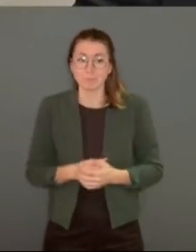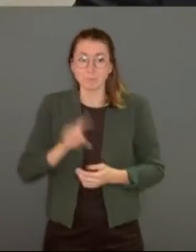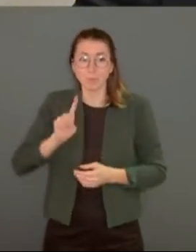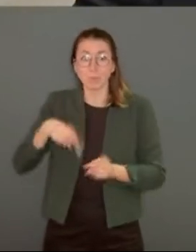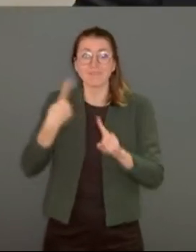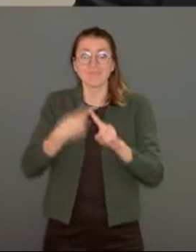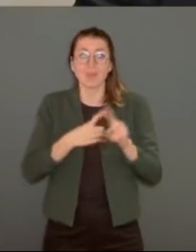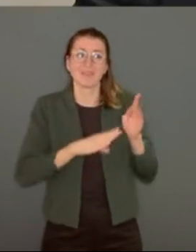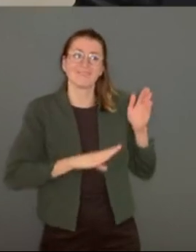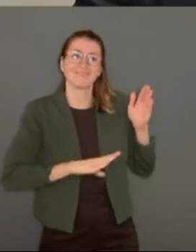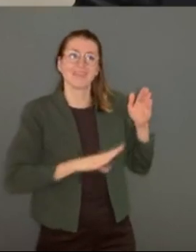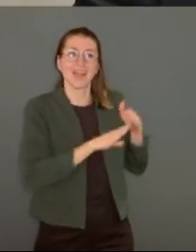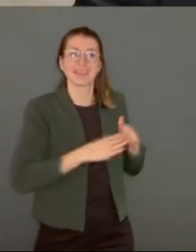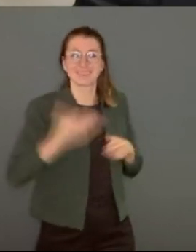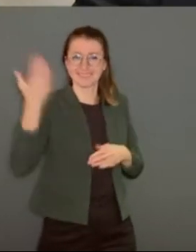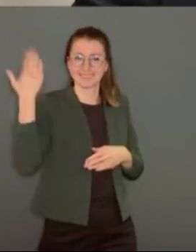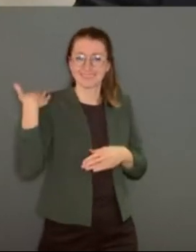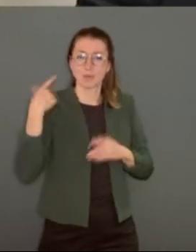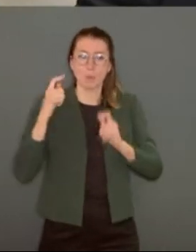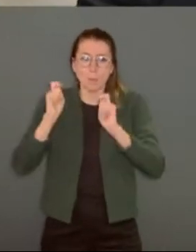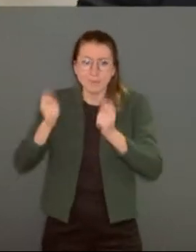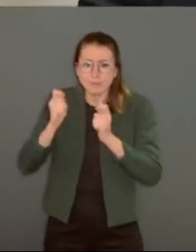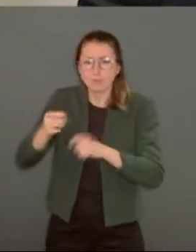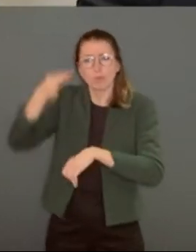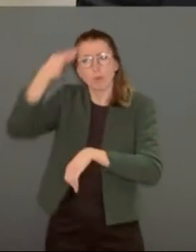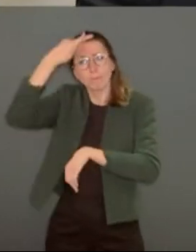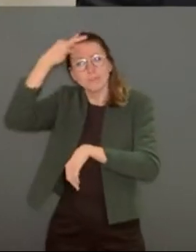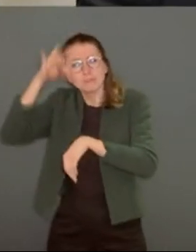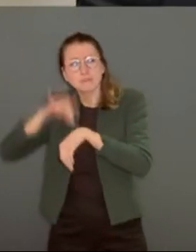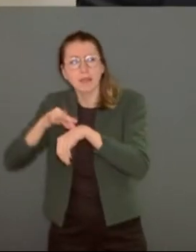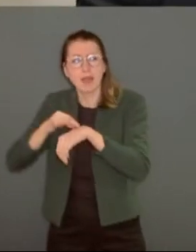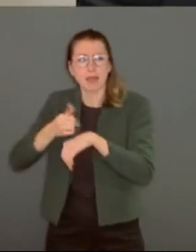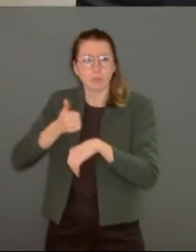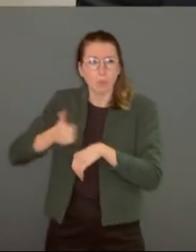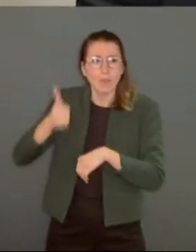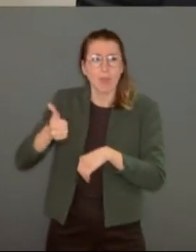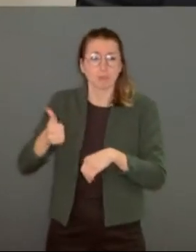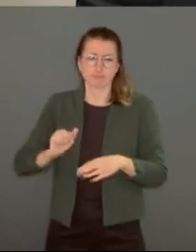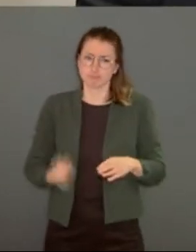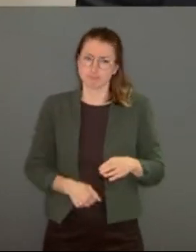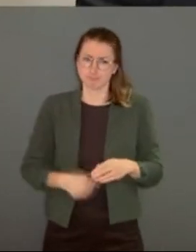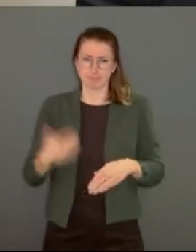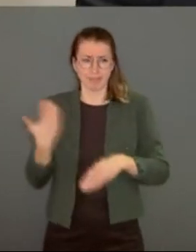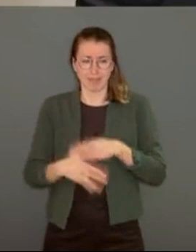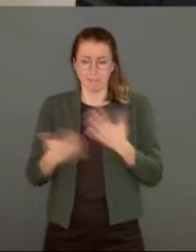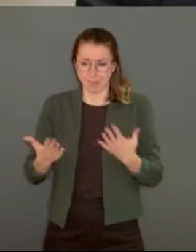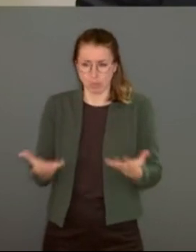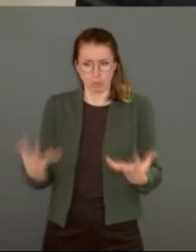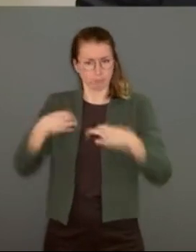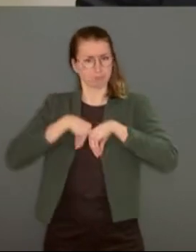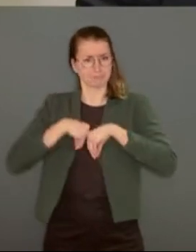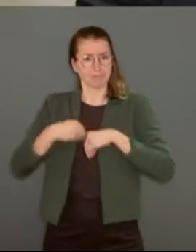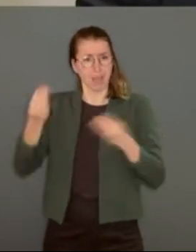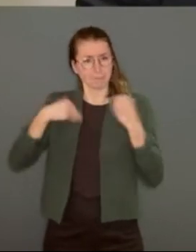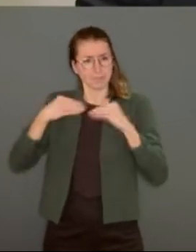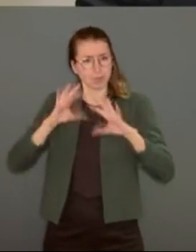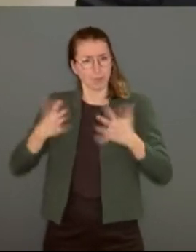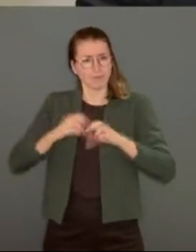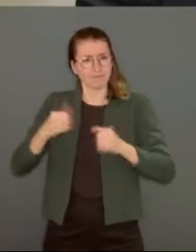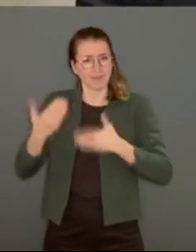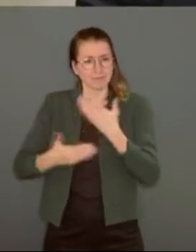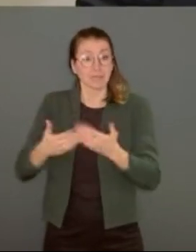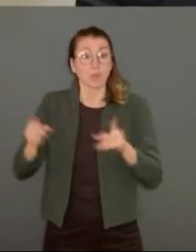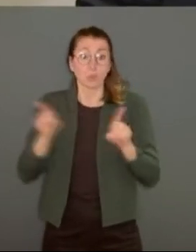médecins, quant à la prise en charge des patients, mais aussi tout le tissu économique, tout le tissu